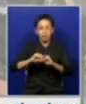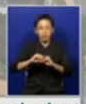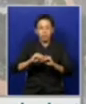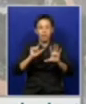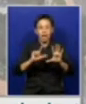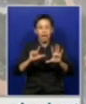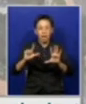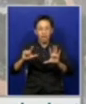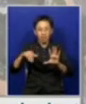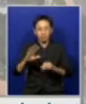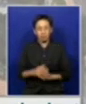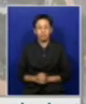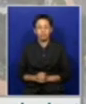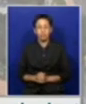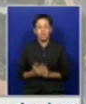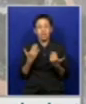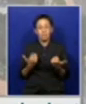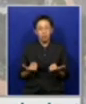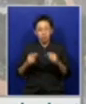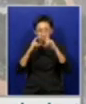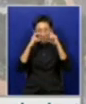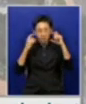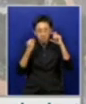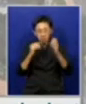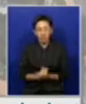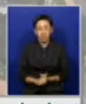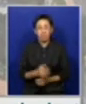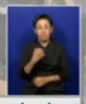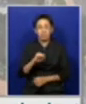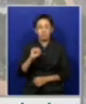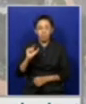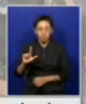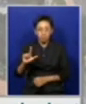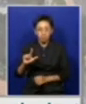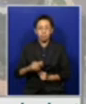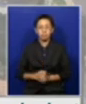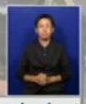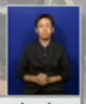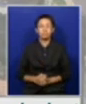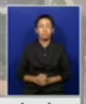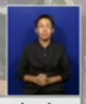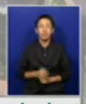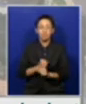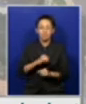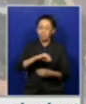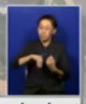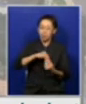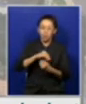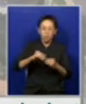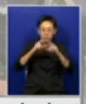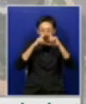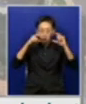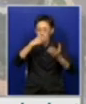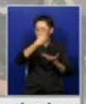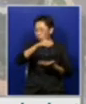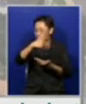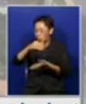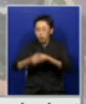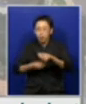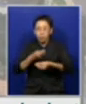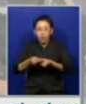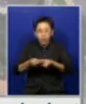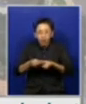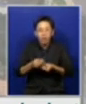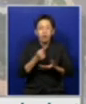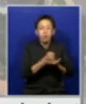านชิ้นปัจจุบันเขาผลิตได้10ล้านชิ้นนะครับทำเป็นธุรกิจได้ส่งไปช่วยเหลือประเทศอื่นๆ